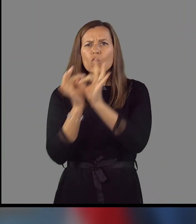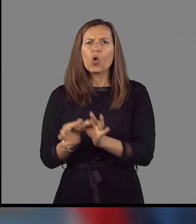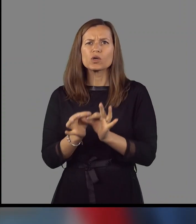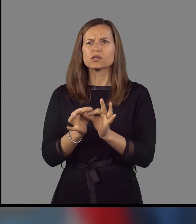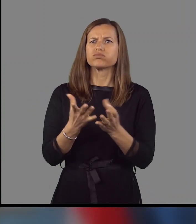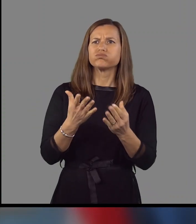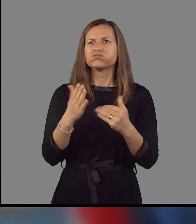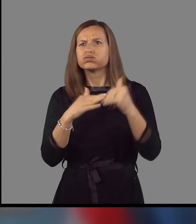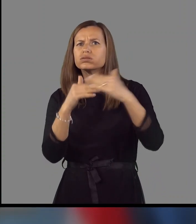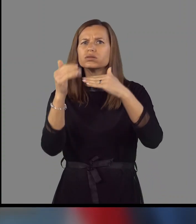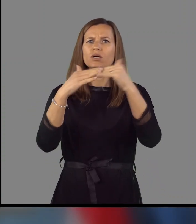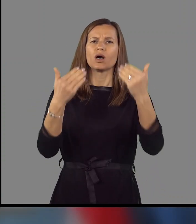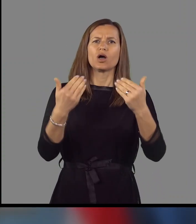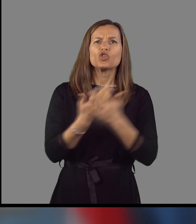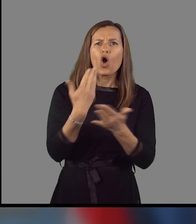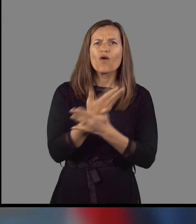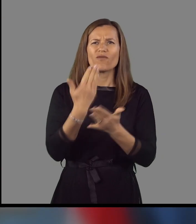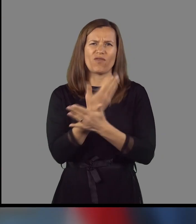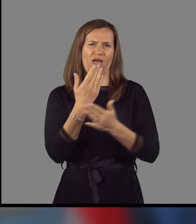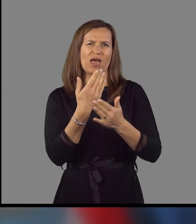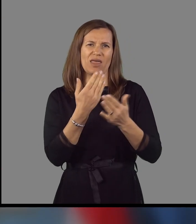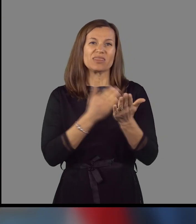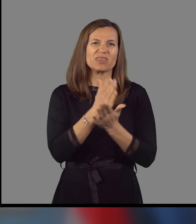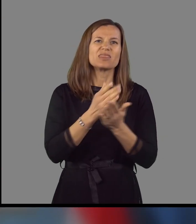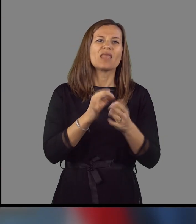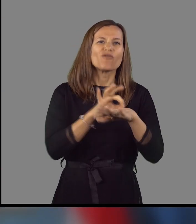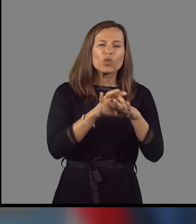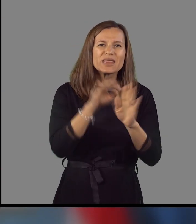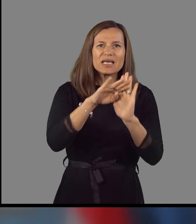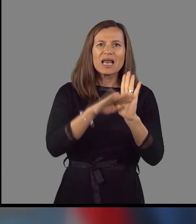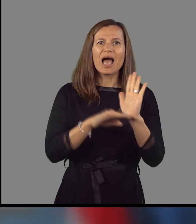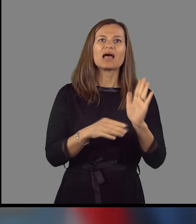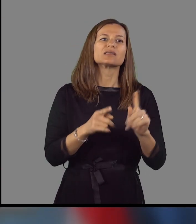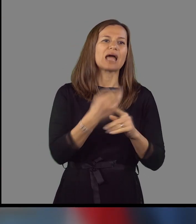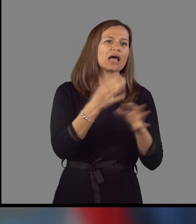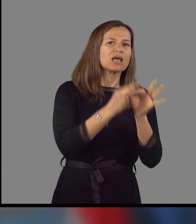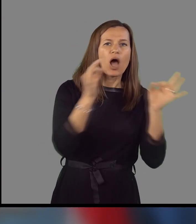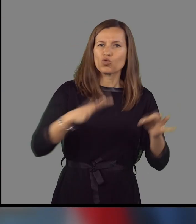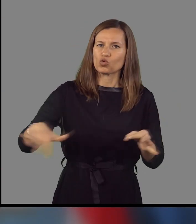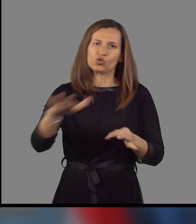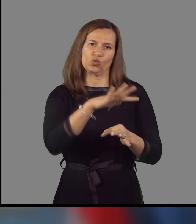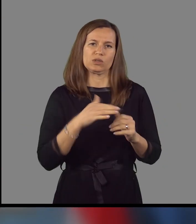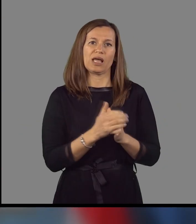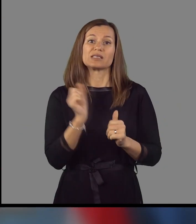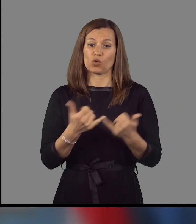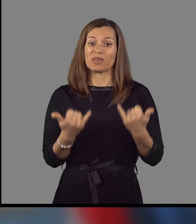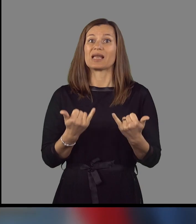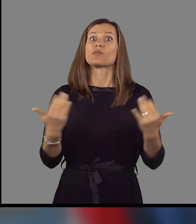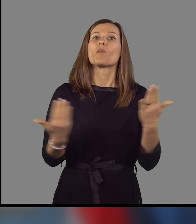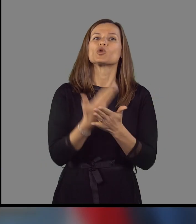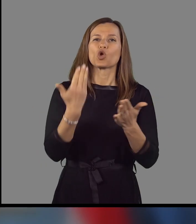navodila, tako za laično kot za strokovno javnost. Zato smo danes posodobili in pripravili